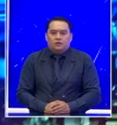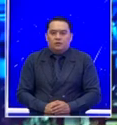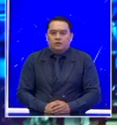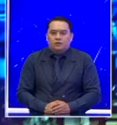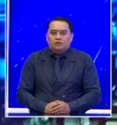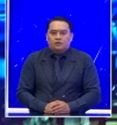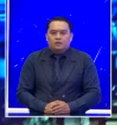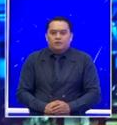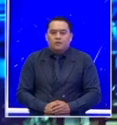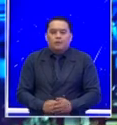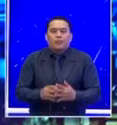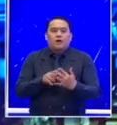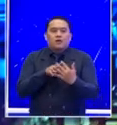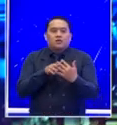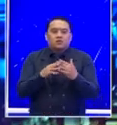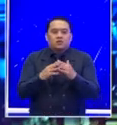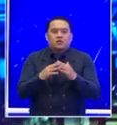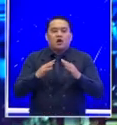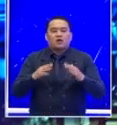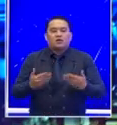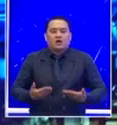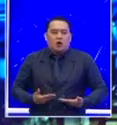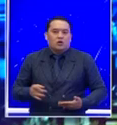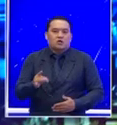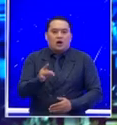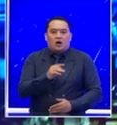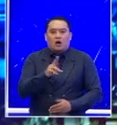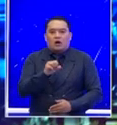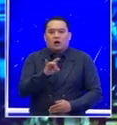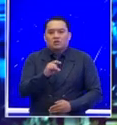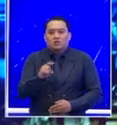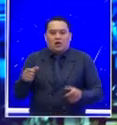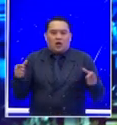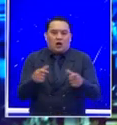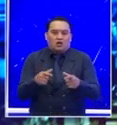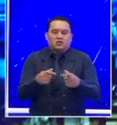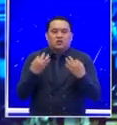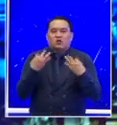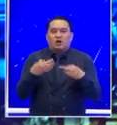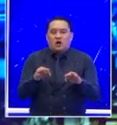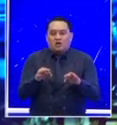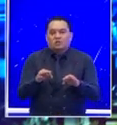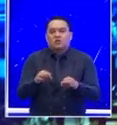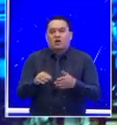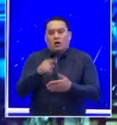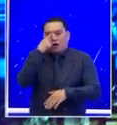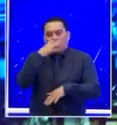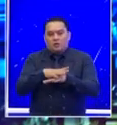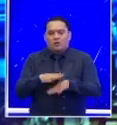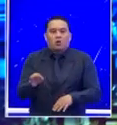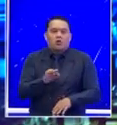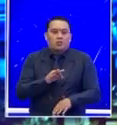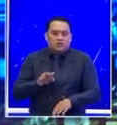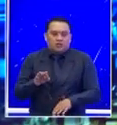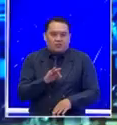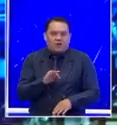А вот с жилого комплекса «Асыл-Арман» в Карасайском районе локальный карантин снят. Информацию подтвердили в пресс-службе акима